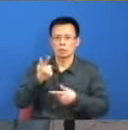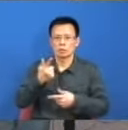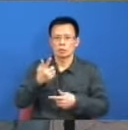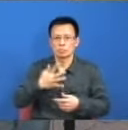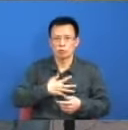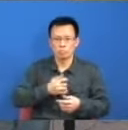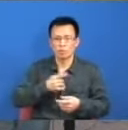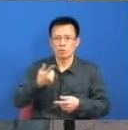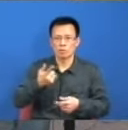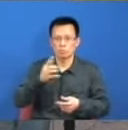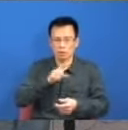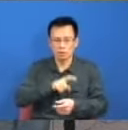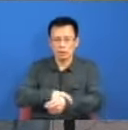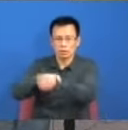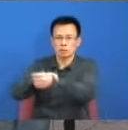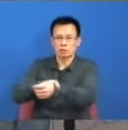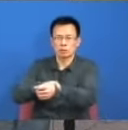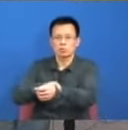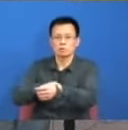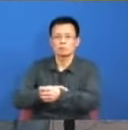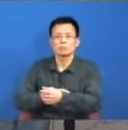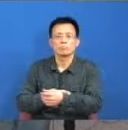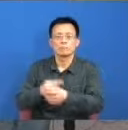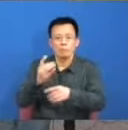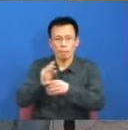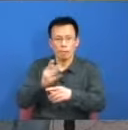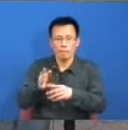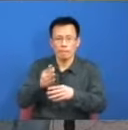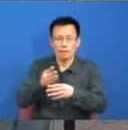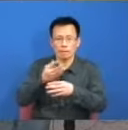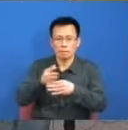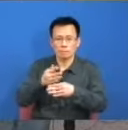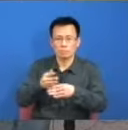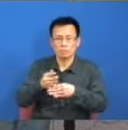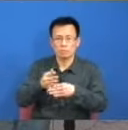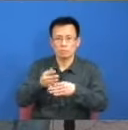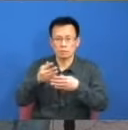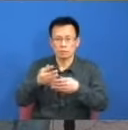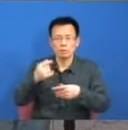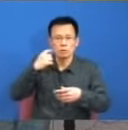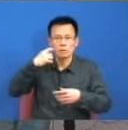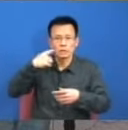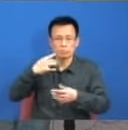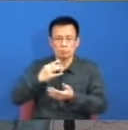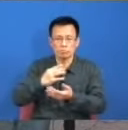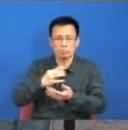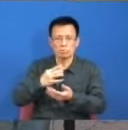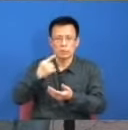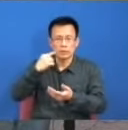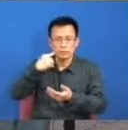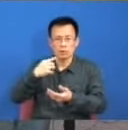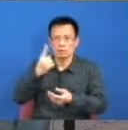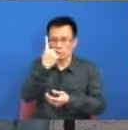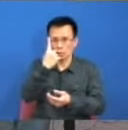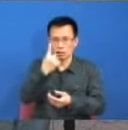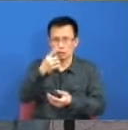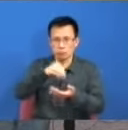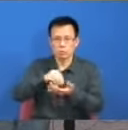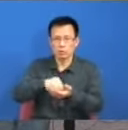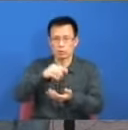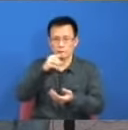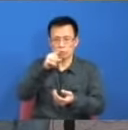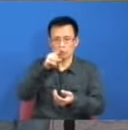或者係俾人拉、俾人鎖。咁所以咧，其實佢嚴格嚟講，得一個決定嘅啫。佢就話：你咁樣搞法